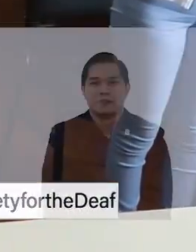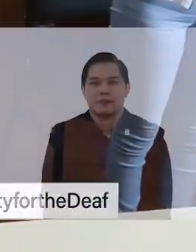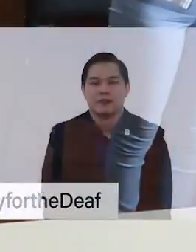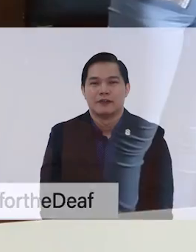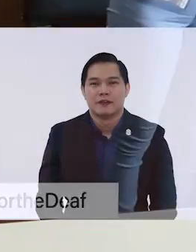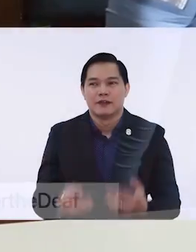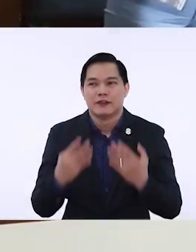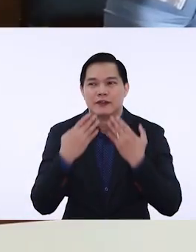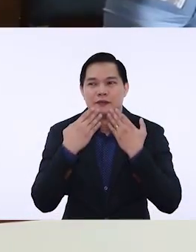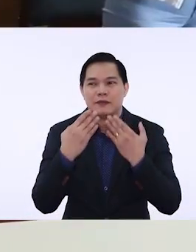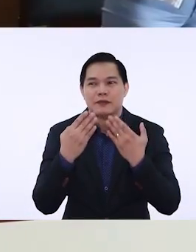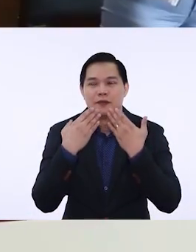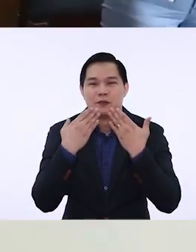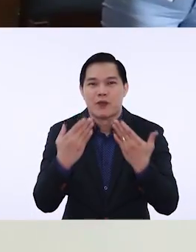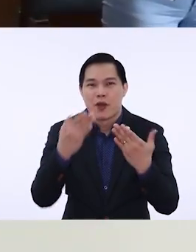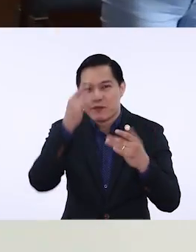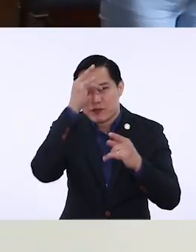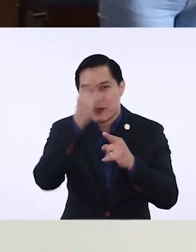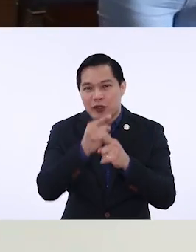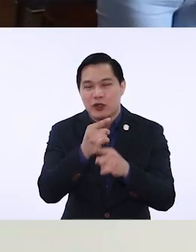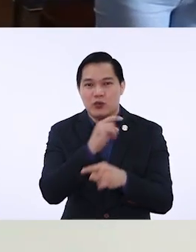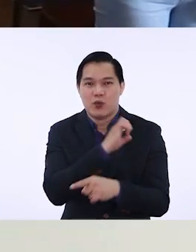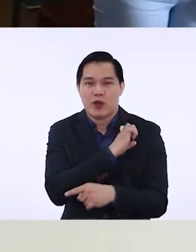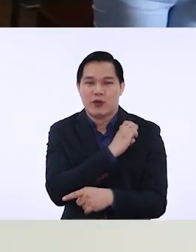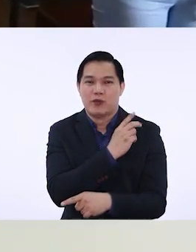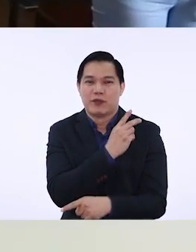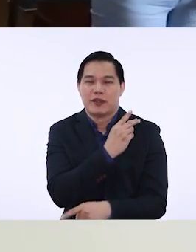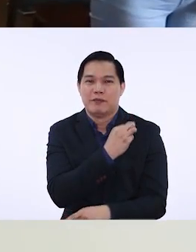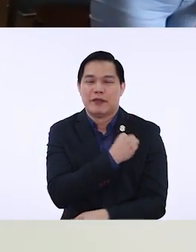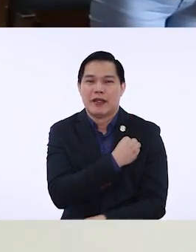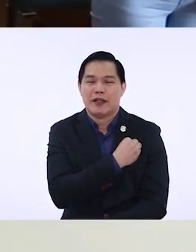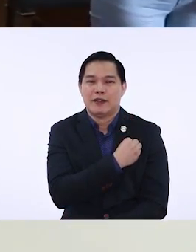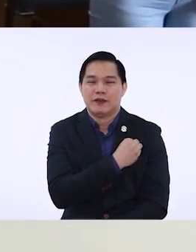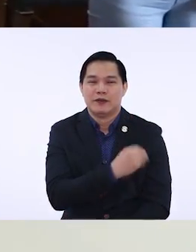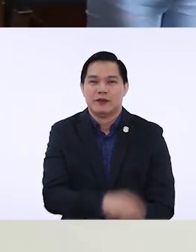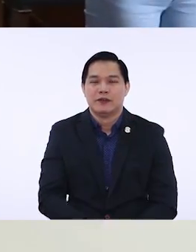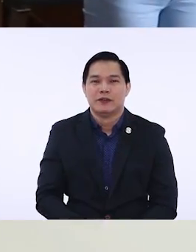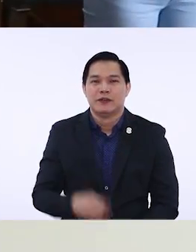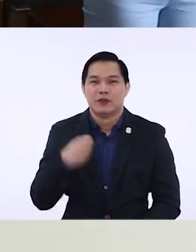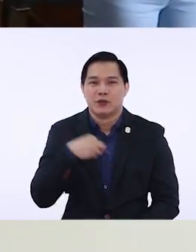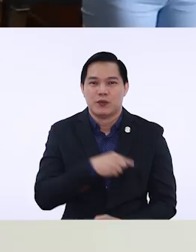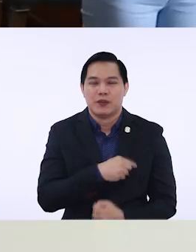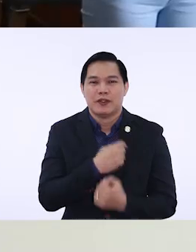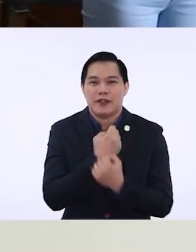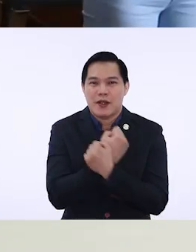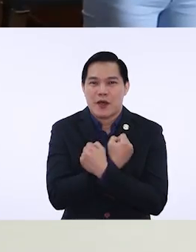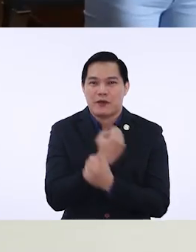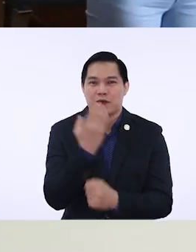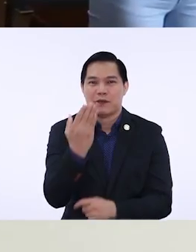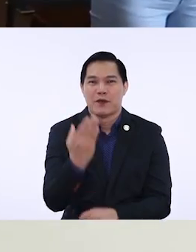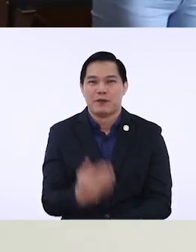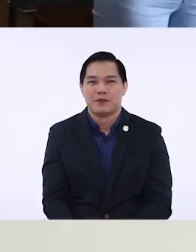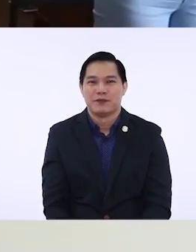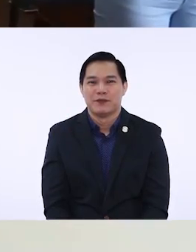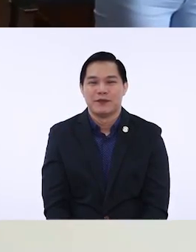Thank you po, kapatid na Eduardo V. Manalo. We love you po!